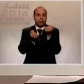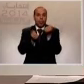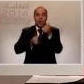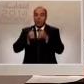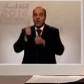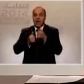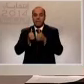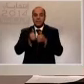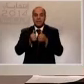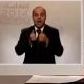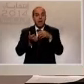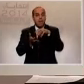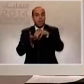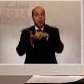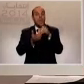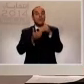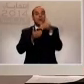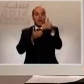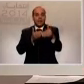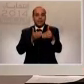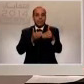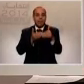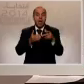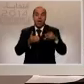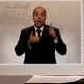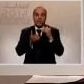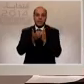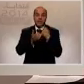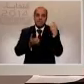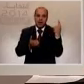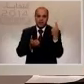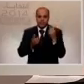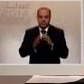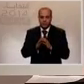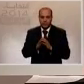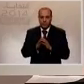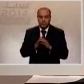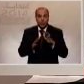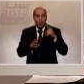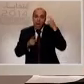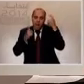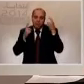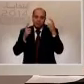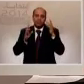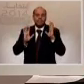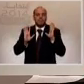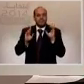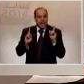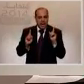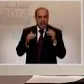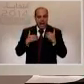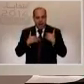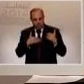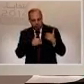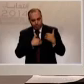والمنافسه على موقع متقدم في ترتيب اقوى اقتصاديات العالم قد يبدو حلما لكننا